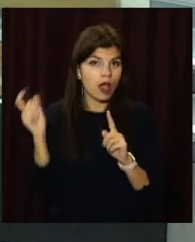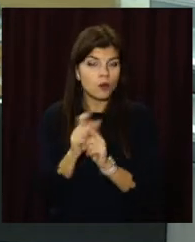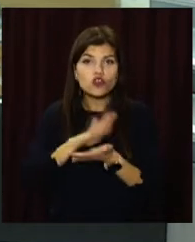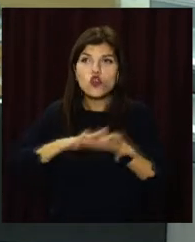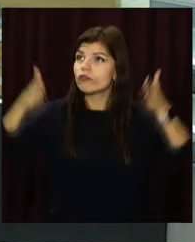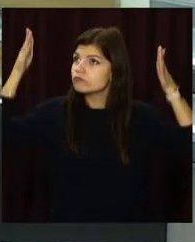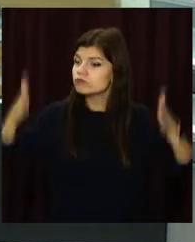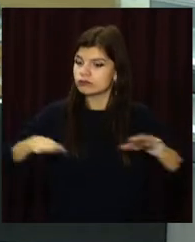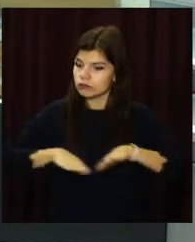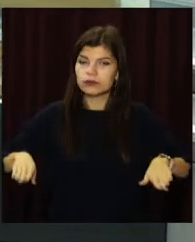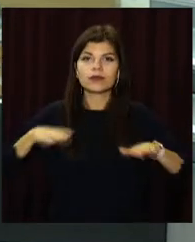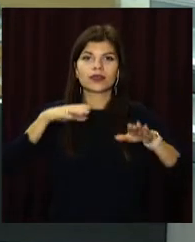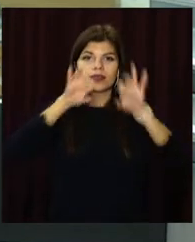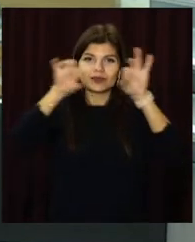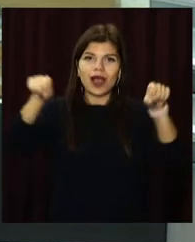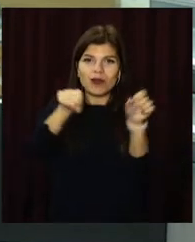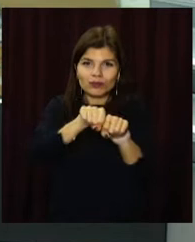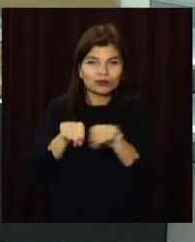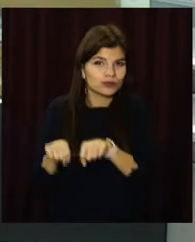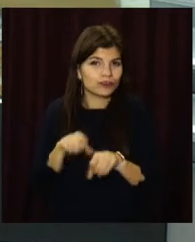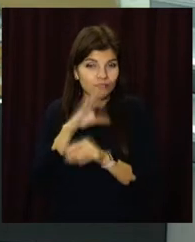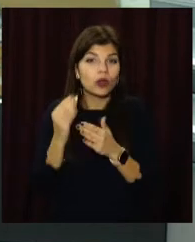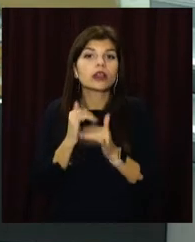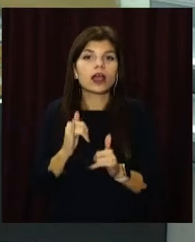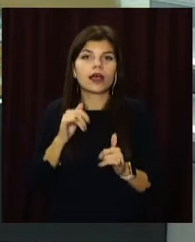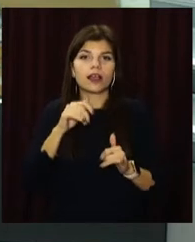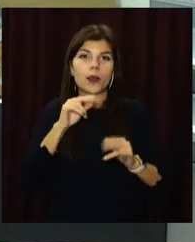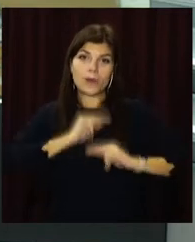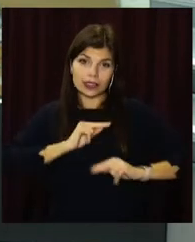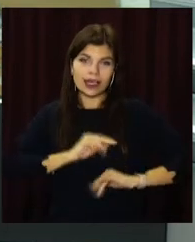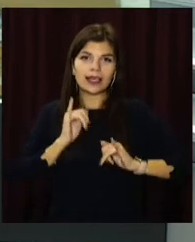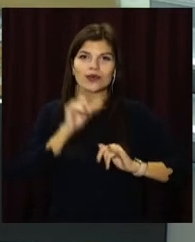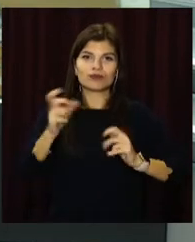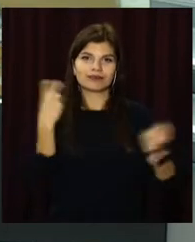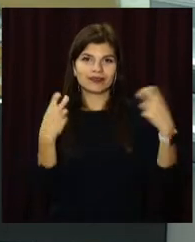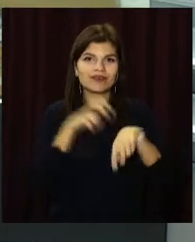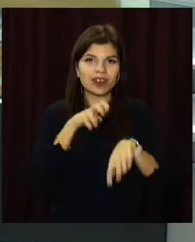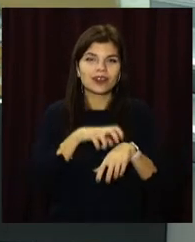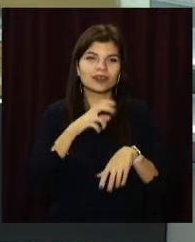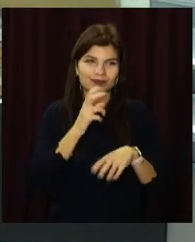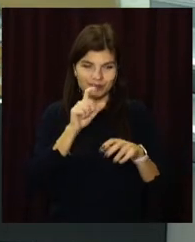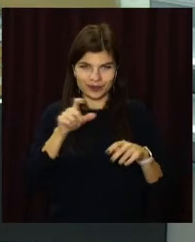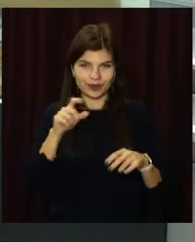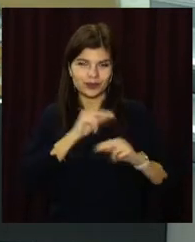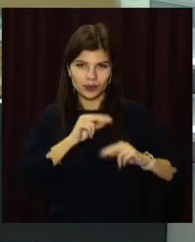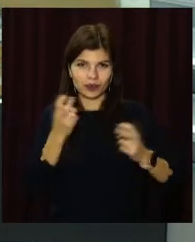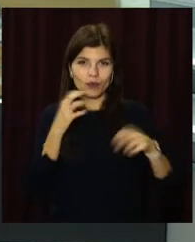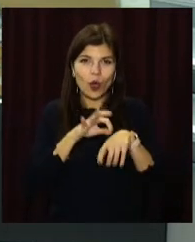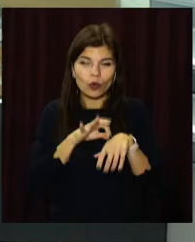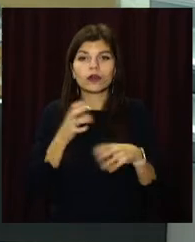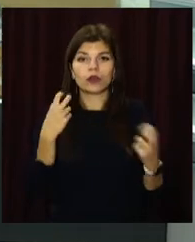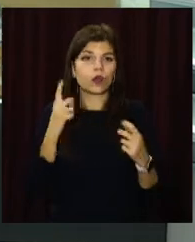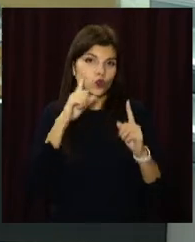стеля, двері та комунікації – все для комфорту пацієнтів та працівників. Медзаклад після оновлення бачила й наша